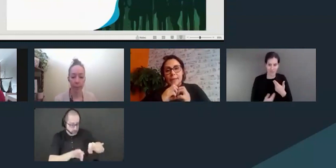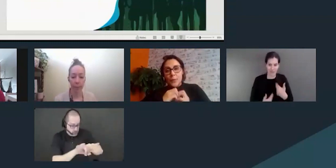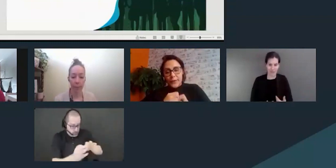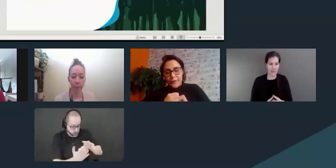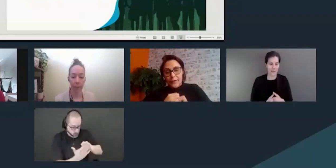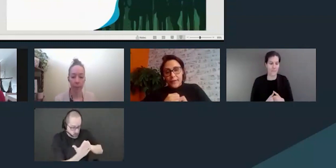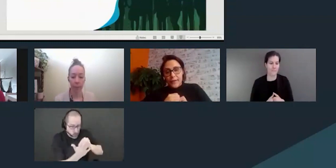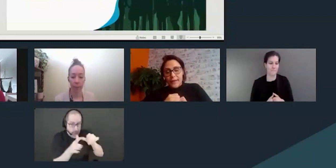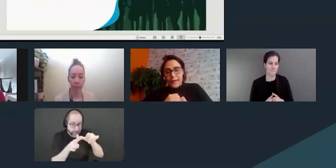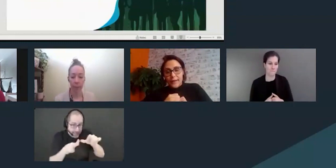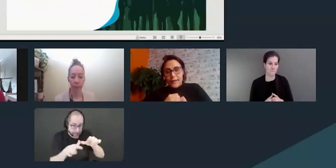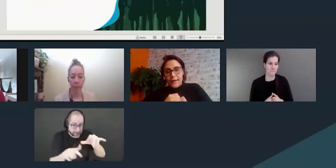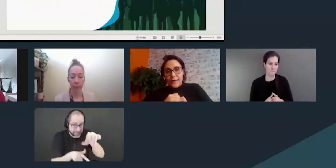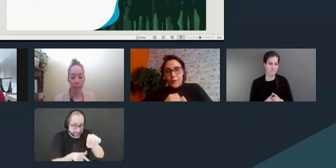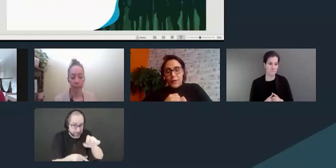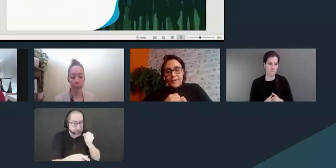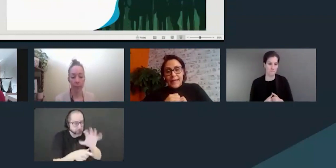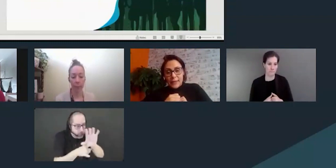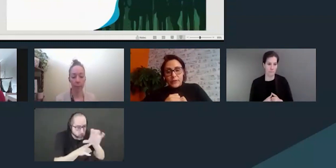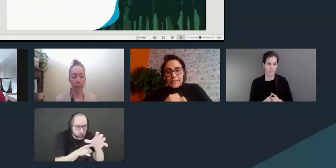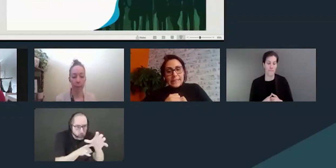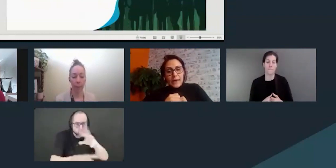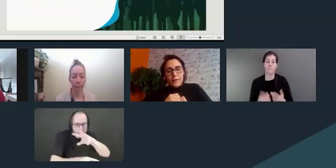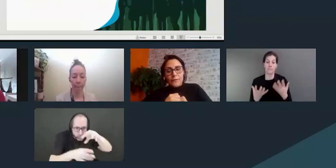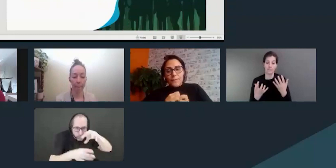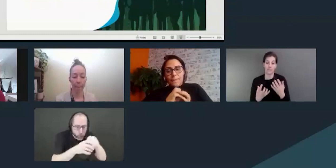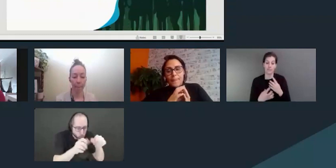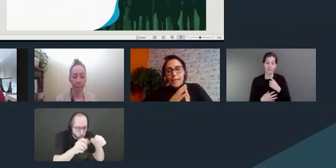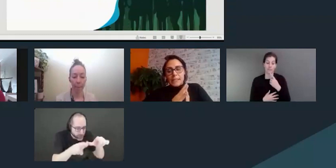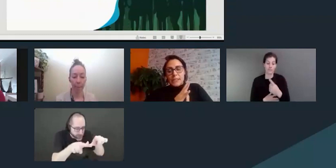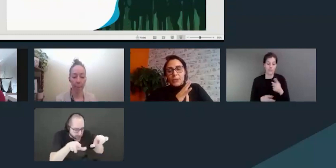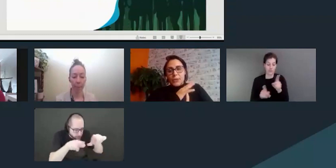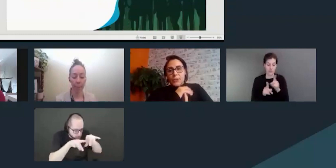vient avec la langue elle-même.